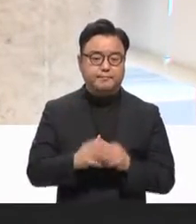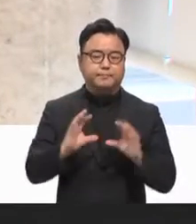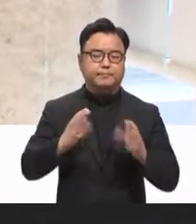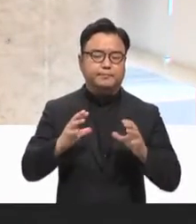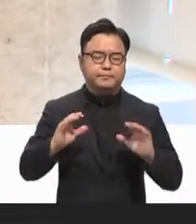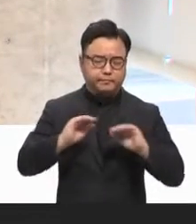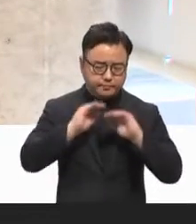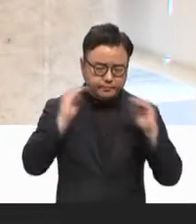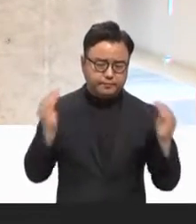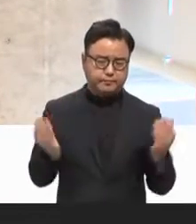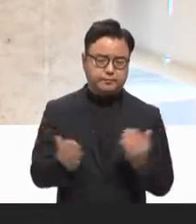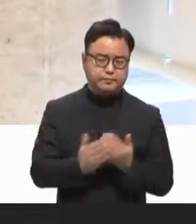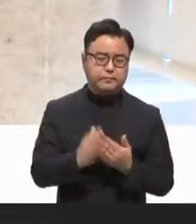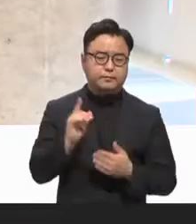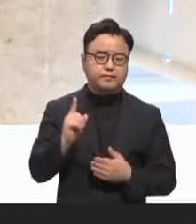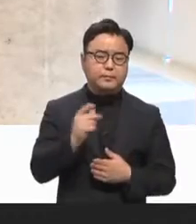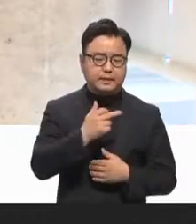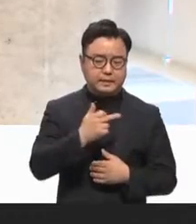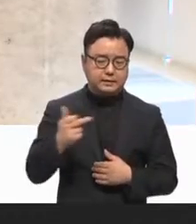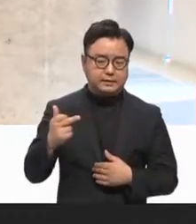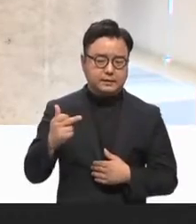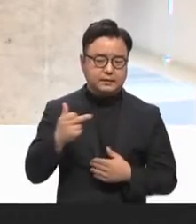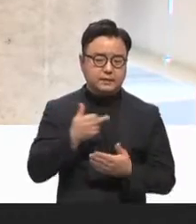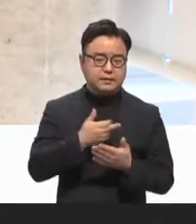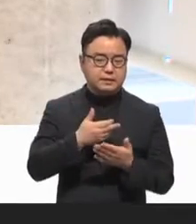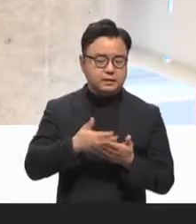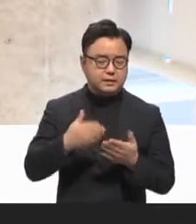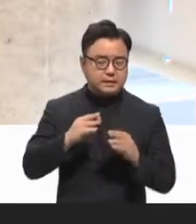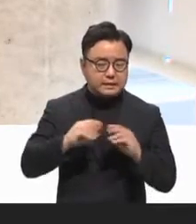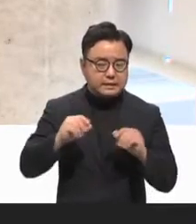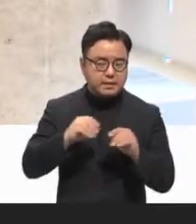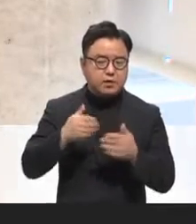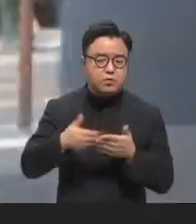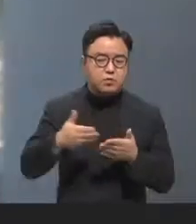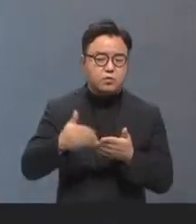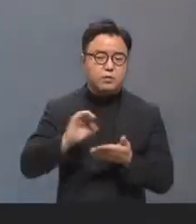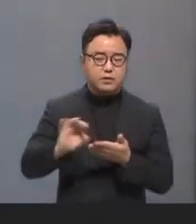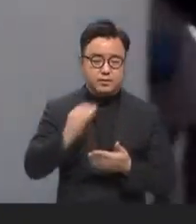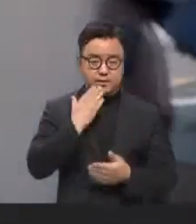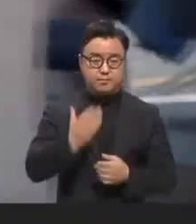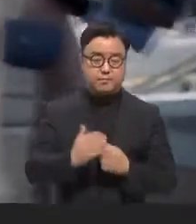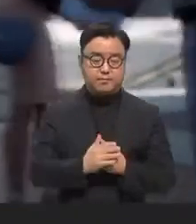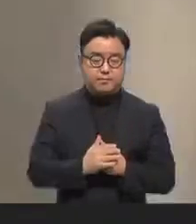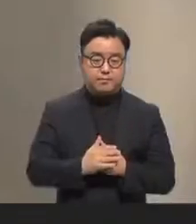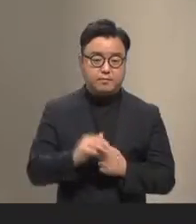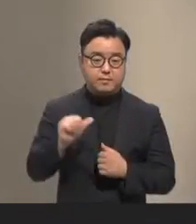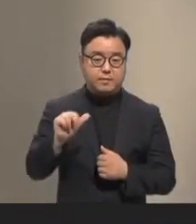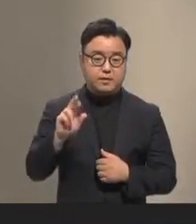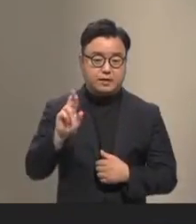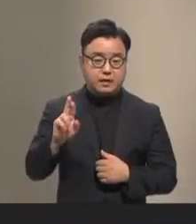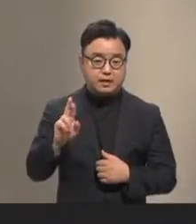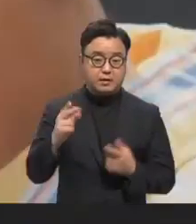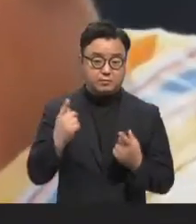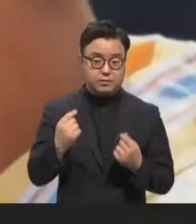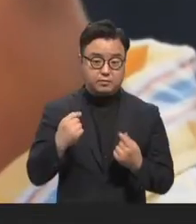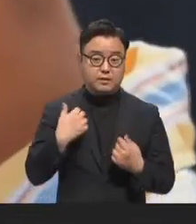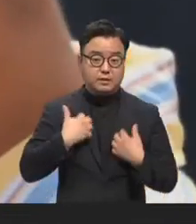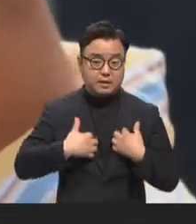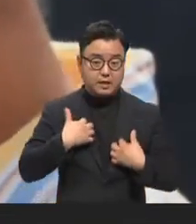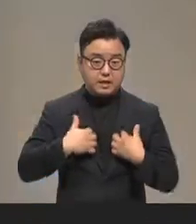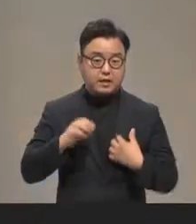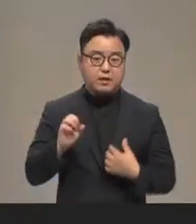세상 자체를 하나의 큰 맵으로 써버릴 수 있는 그런 장점이 있습니다 게임인